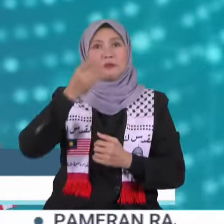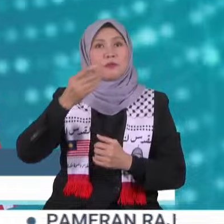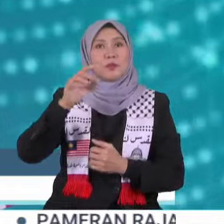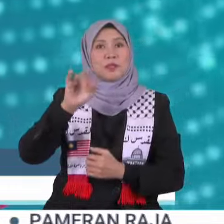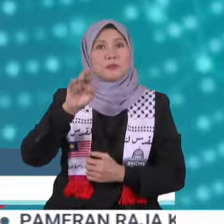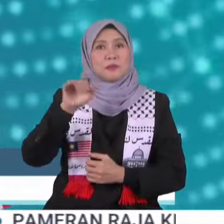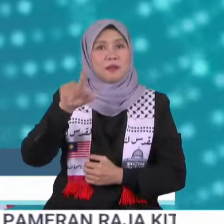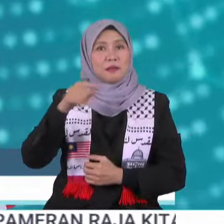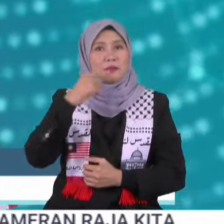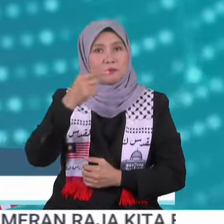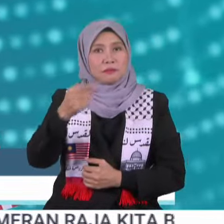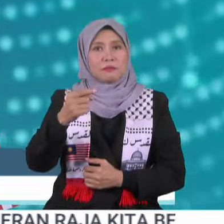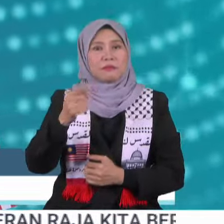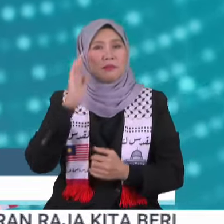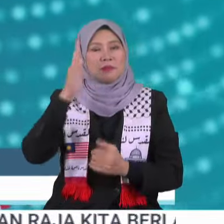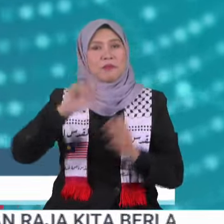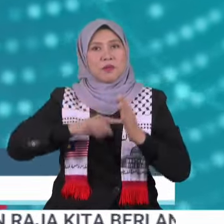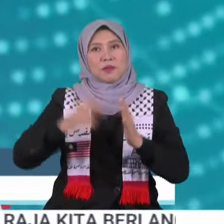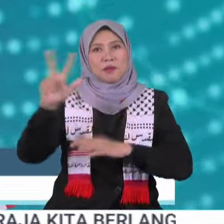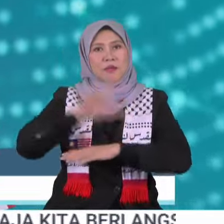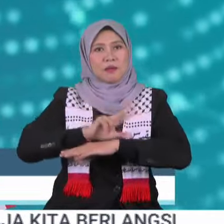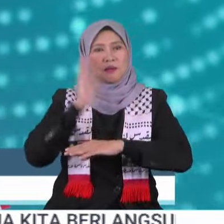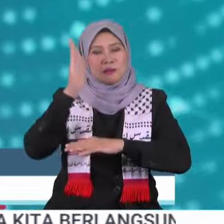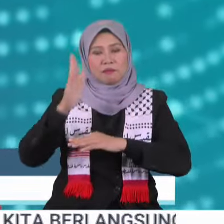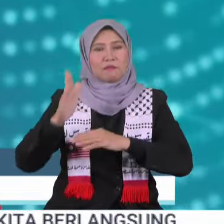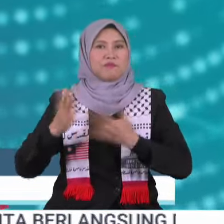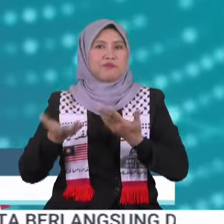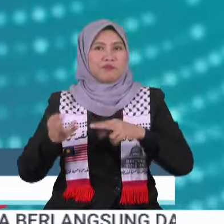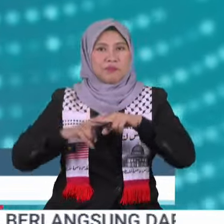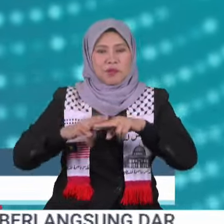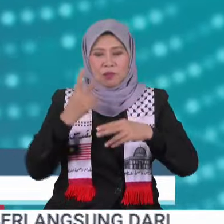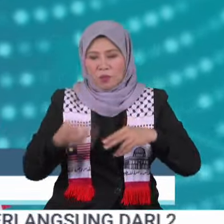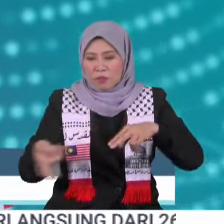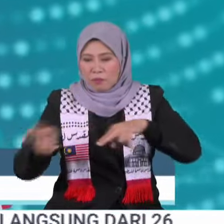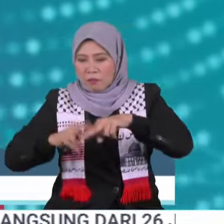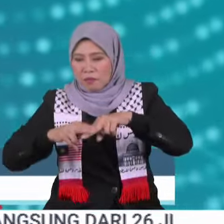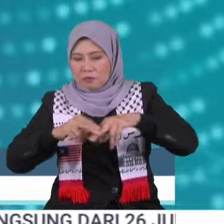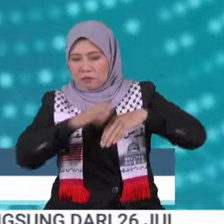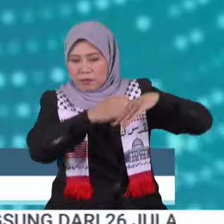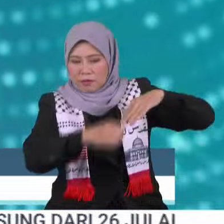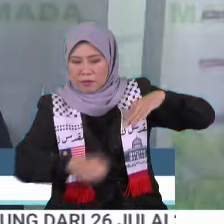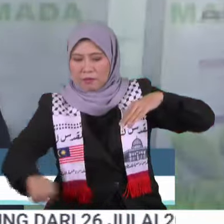bermula 29 Julai lalu mengambil masa meningkatkan paras takungan empangan.